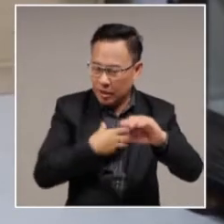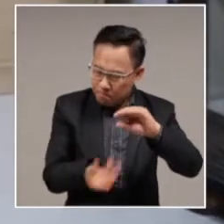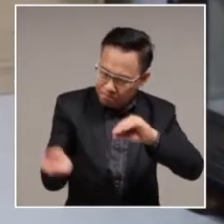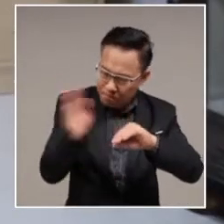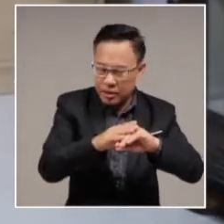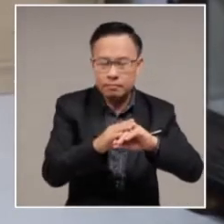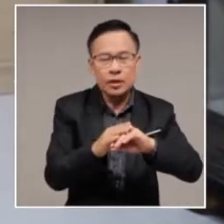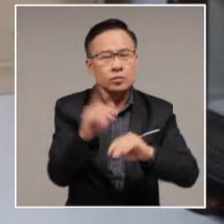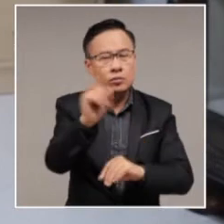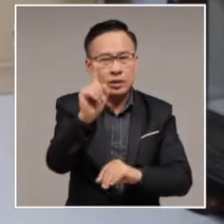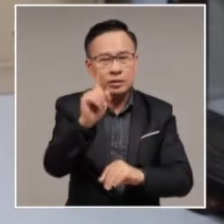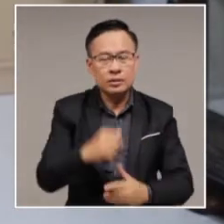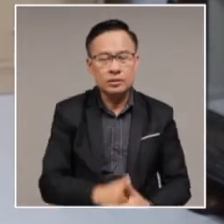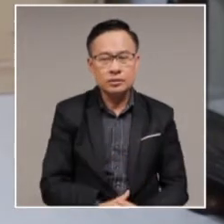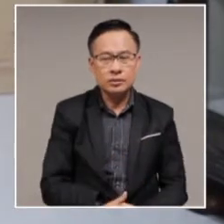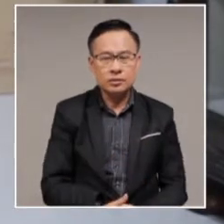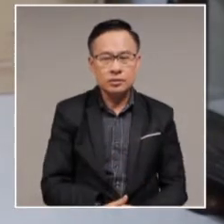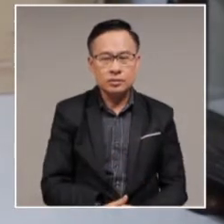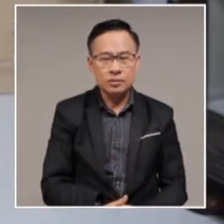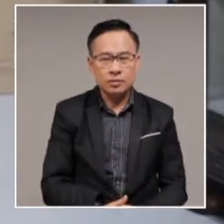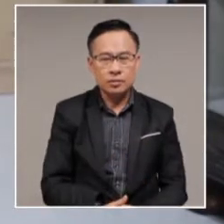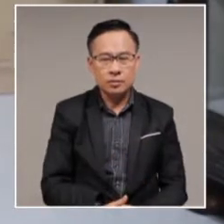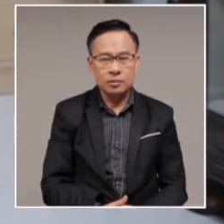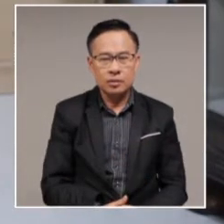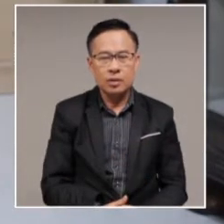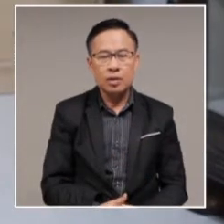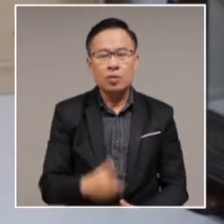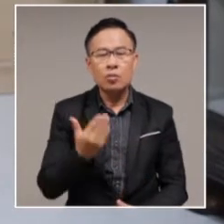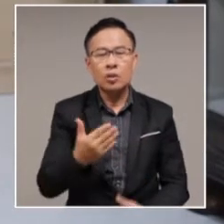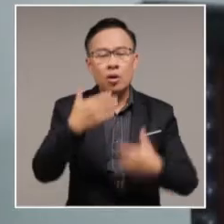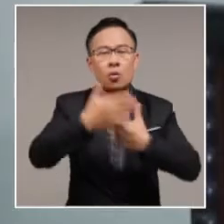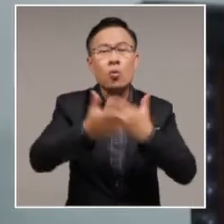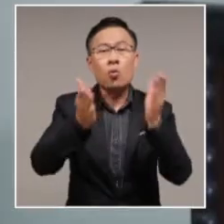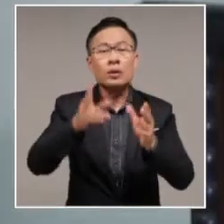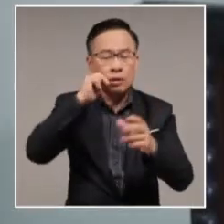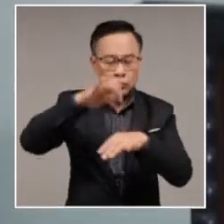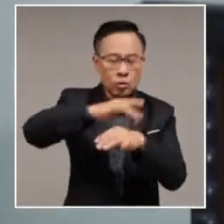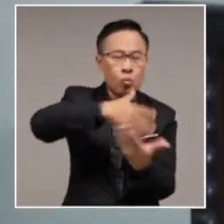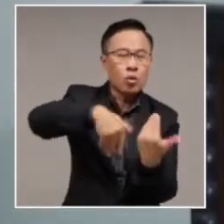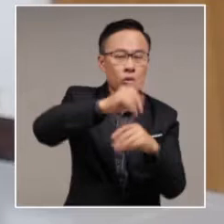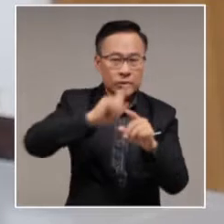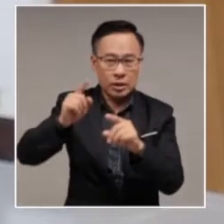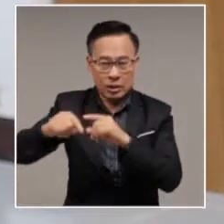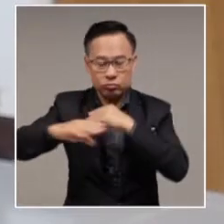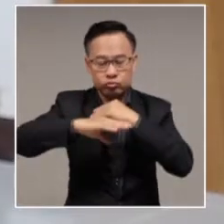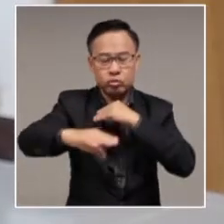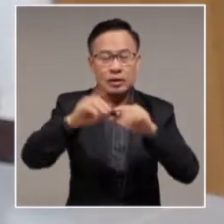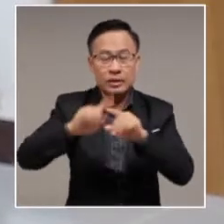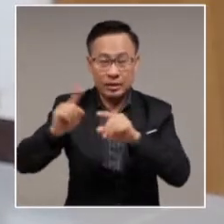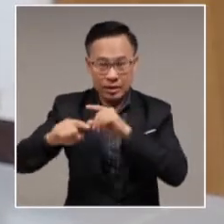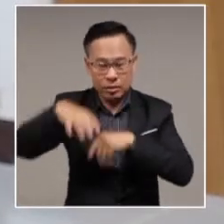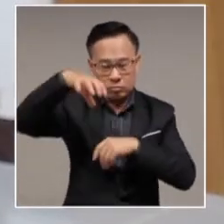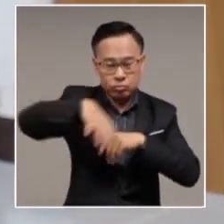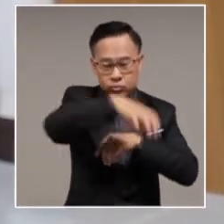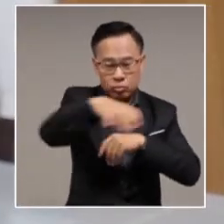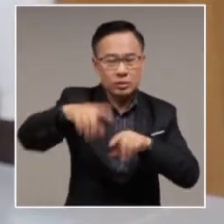งไหนให้กับคนพิการอีกไหมคะ ก็น่าจะเป็นเรื่องของห้องน้ำของคนพิการนะคะสำหรับต